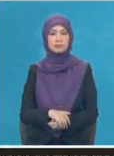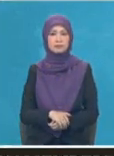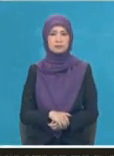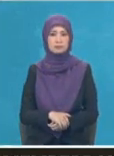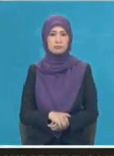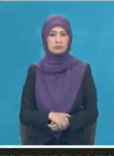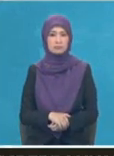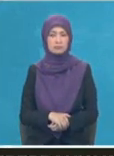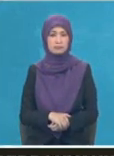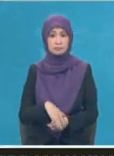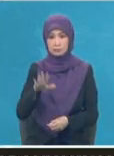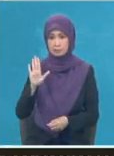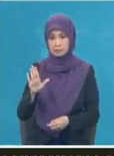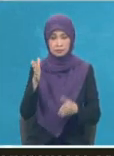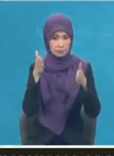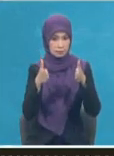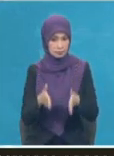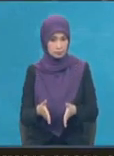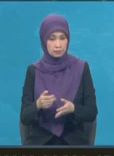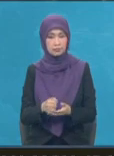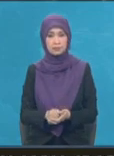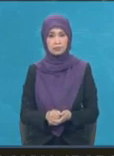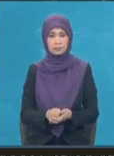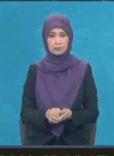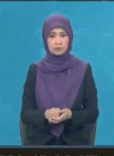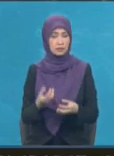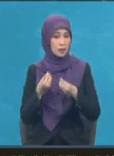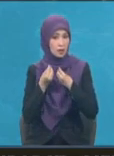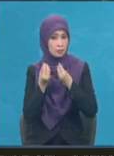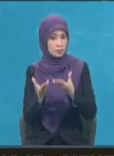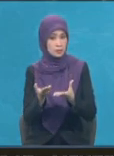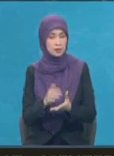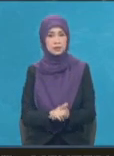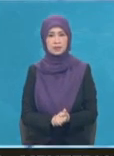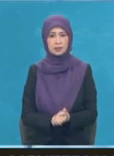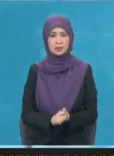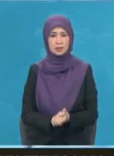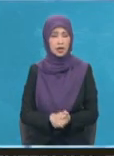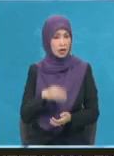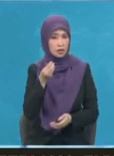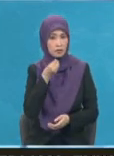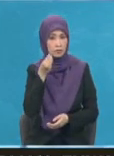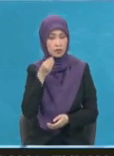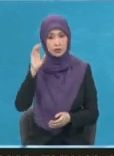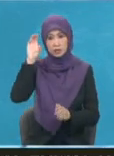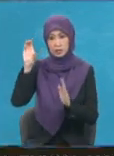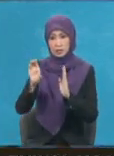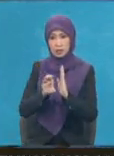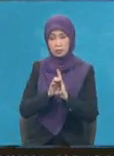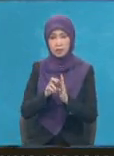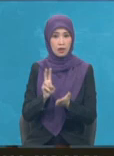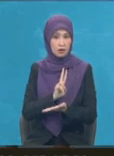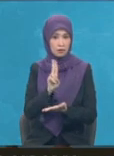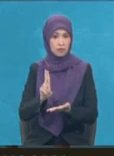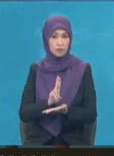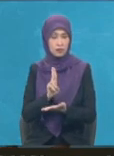terdahulu 5 orang peserta program membentangkan rancangan pelan perniagaan mereka dalam bidang Agri makanan fotografi serta videografi